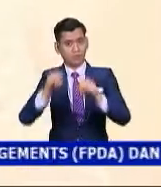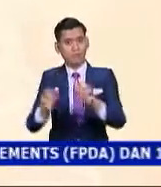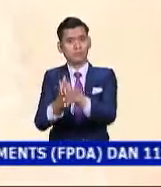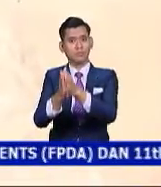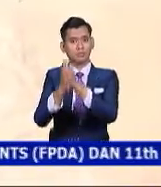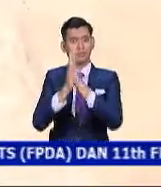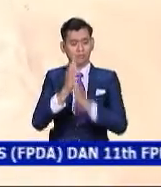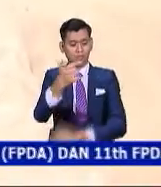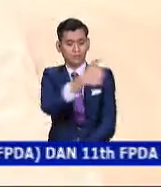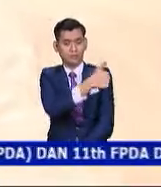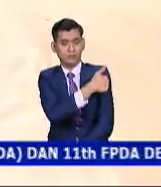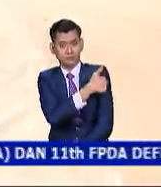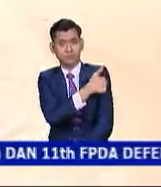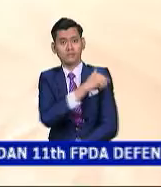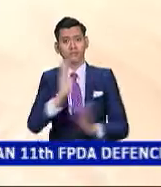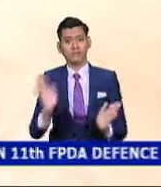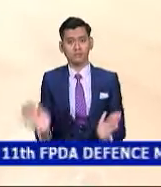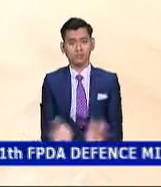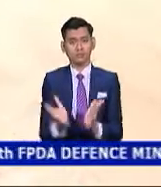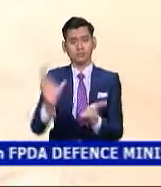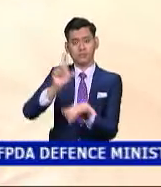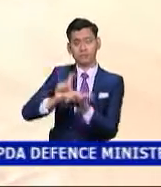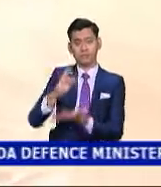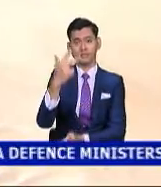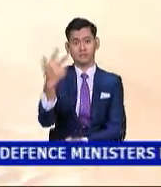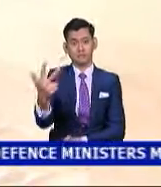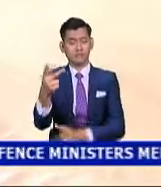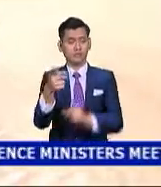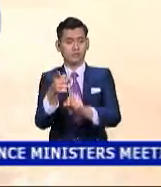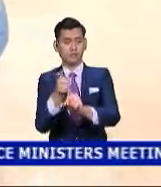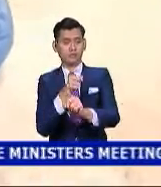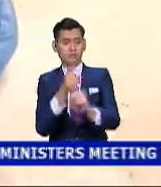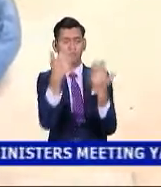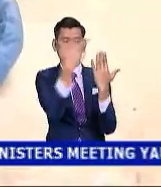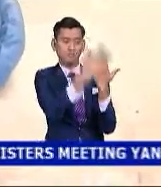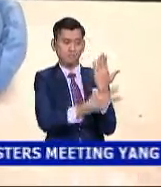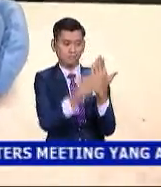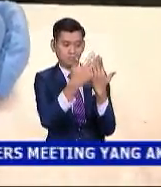suntikan penggalak menerusi aplikasi Mas jahtera bermula bulan depan